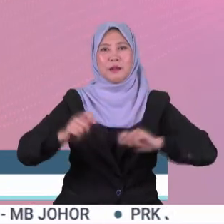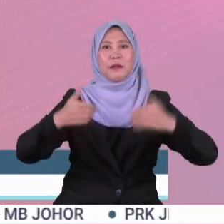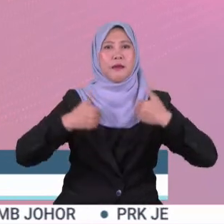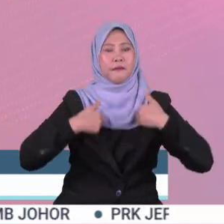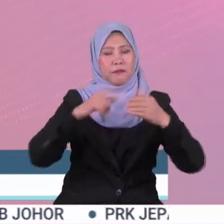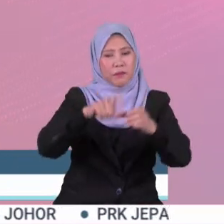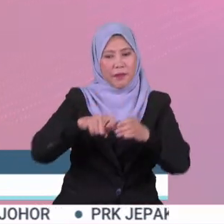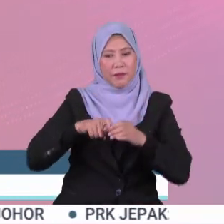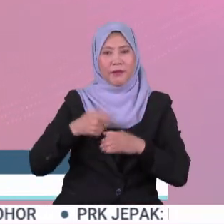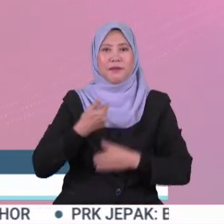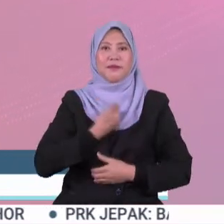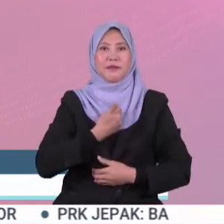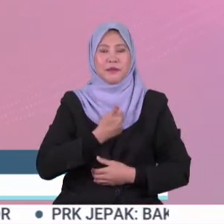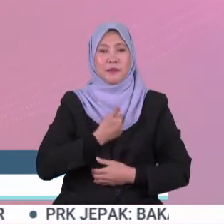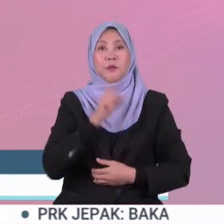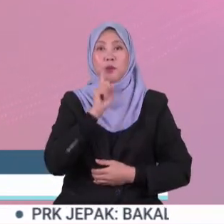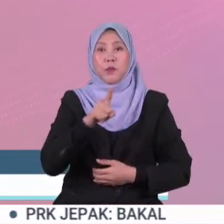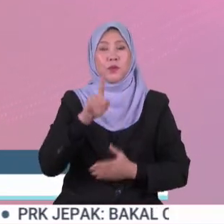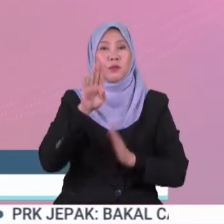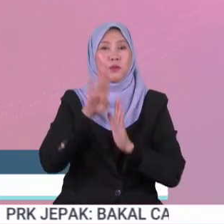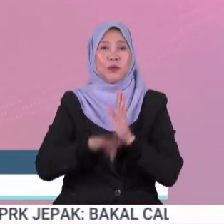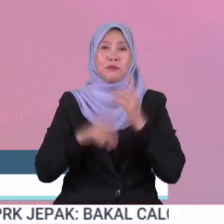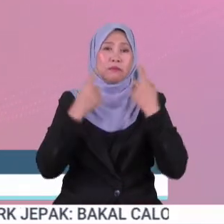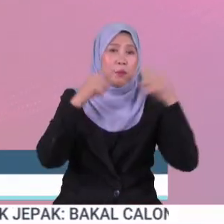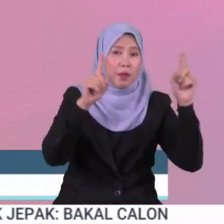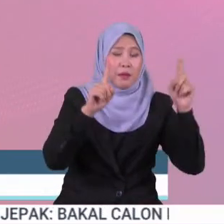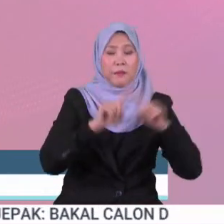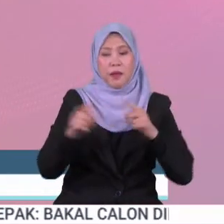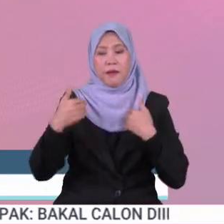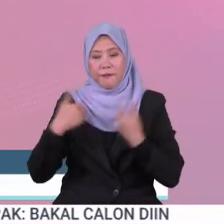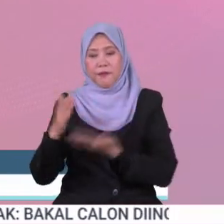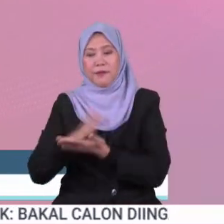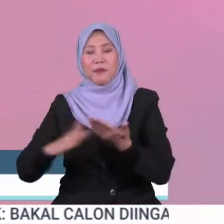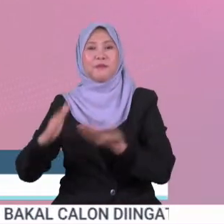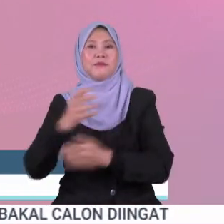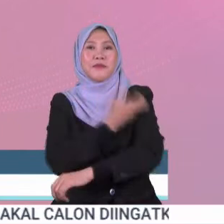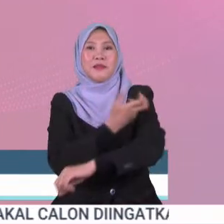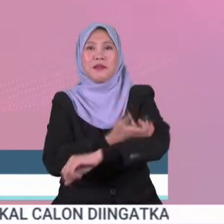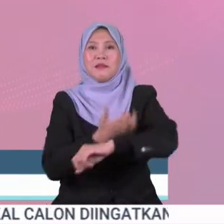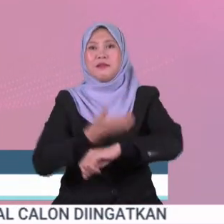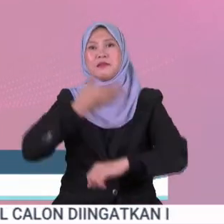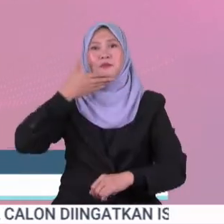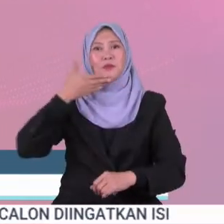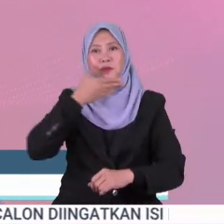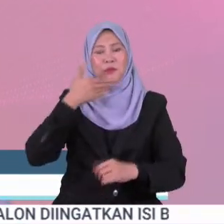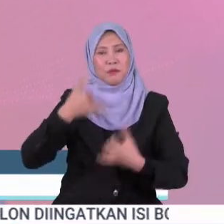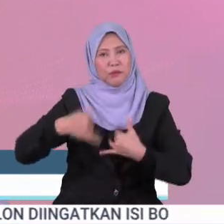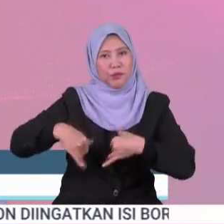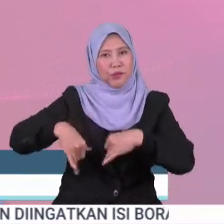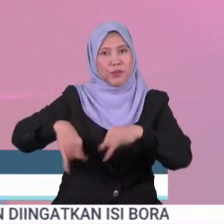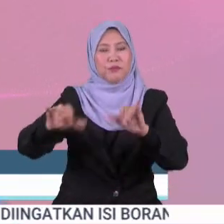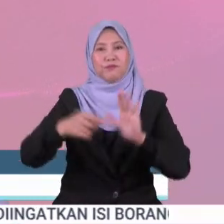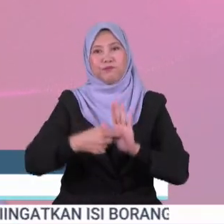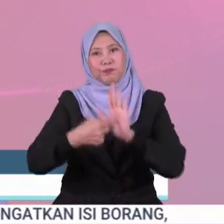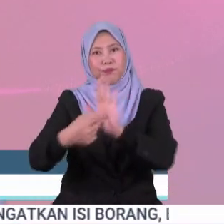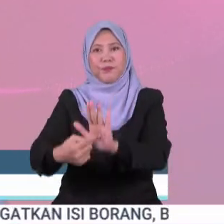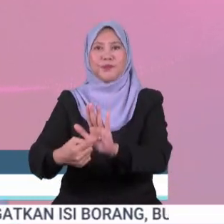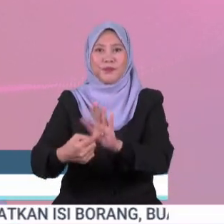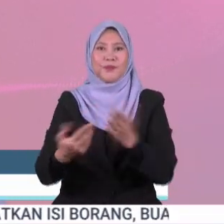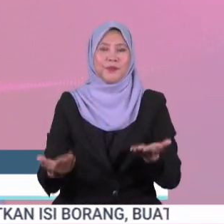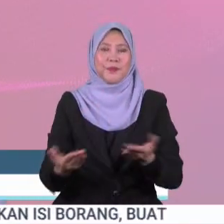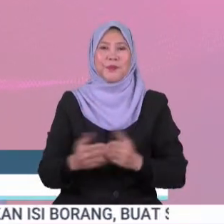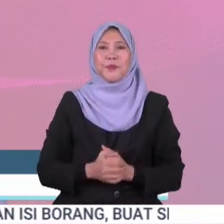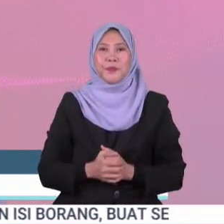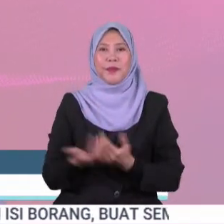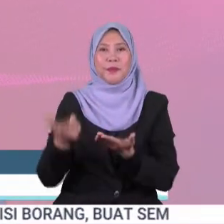mempunyai tarikan sendiri. Walaupun kurang popular, masih ada generasi muda memperjuangkan seni itu agar tidak terus dipandang sepi. Laporan